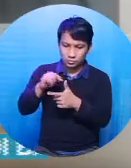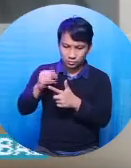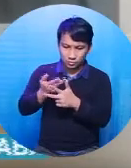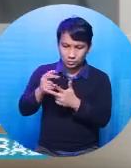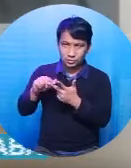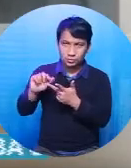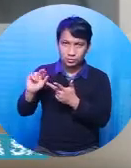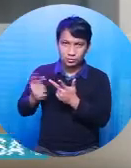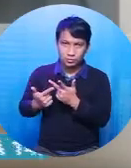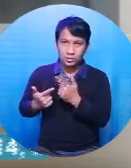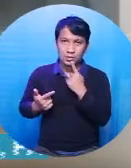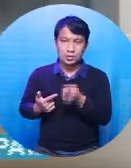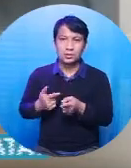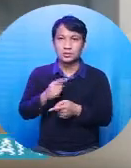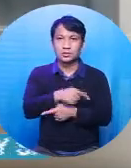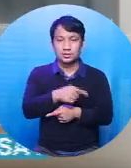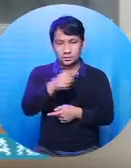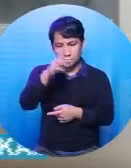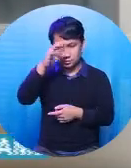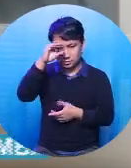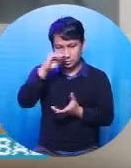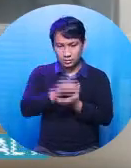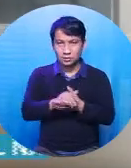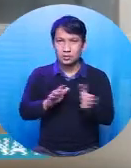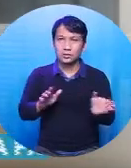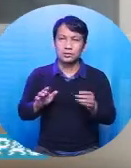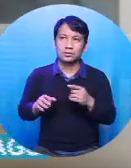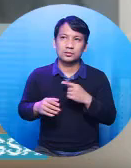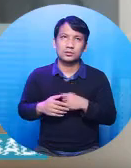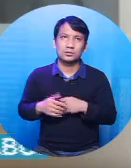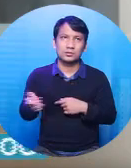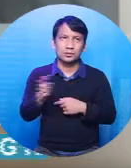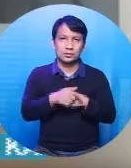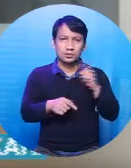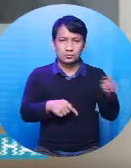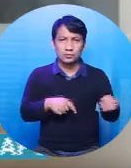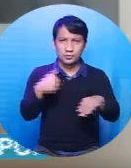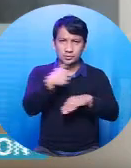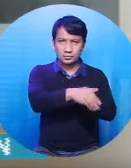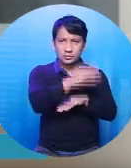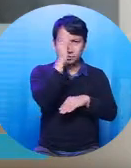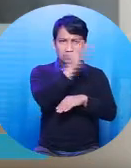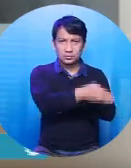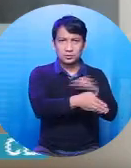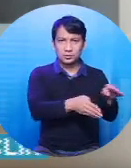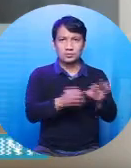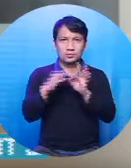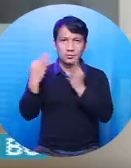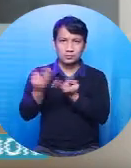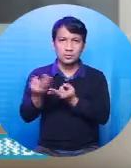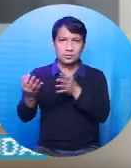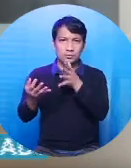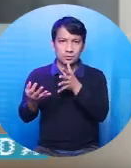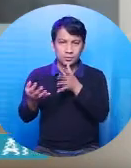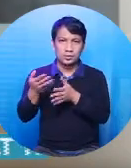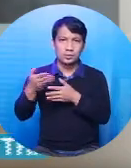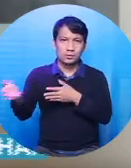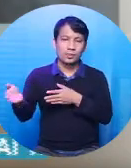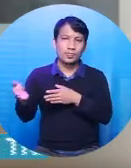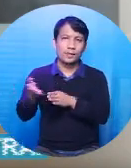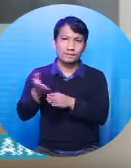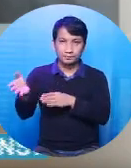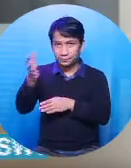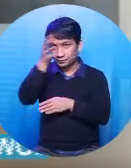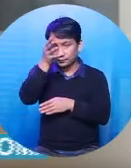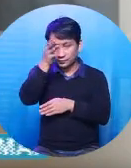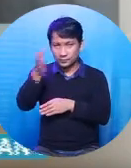sir, ma'am kahit na nagsasabi ng ganun si Mister, sorry, Mama, pwede ka namang padala diretso sa mga kamag-anak mo, sa nanay mo, pabdaan mo sa tatay